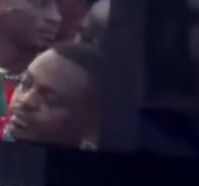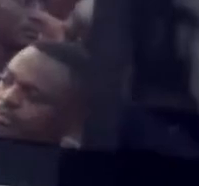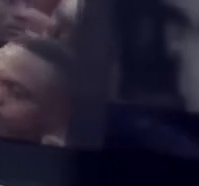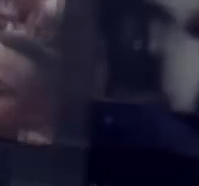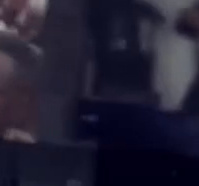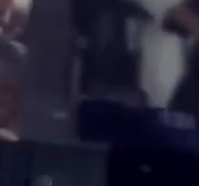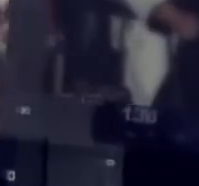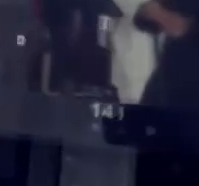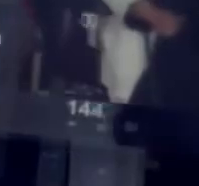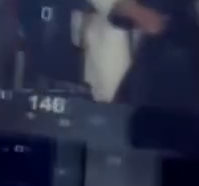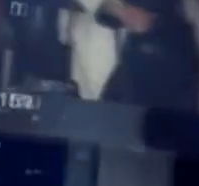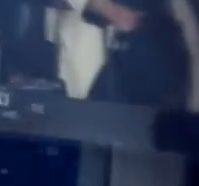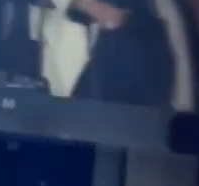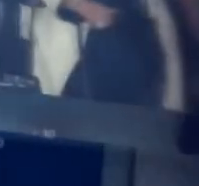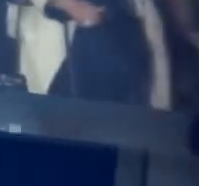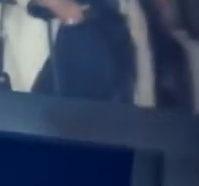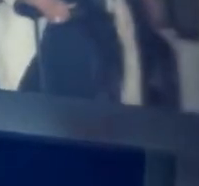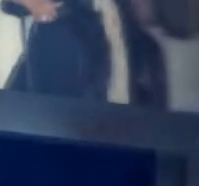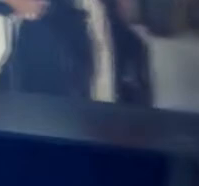76222000.